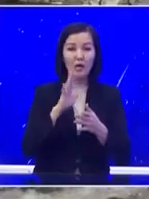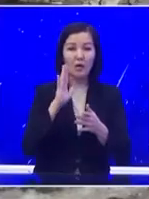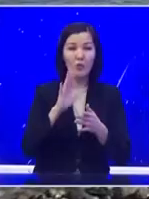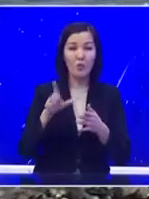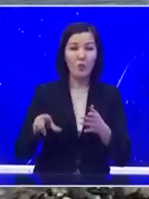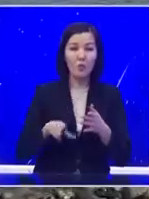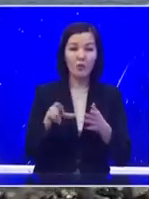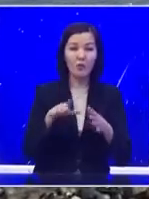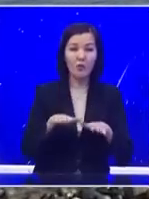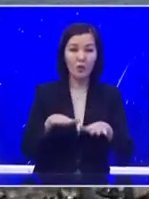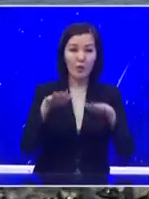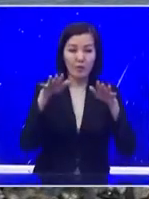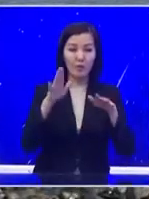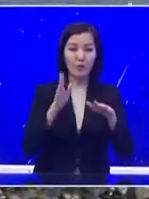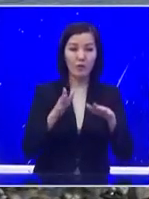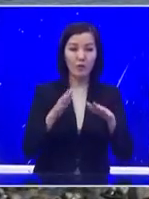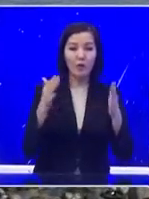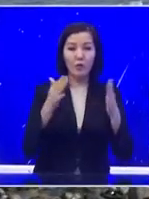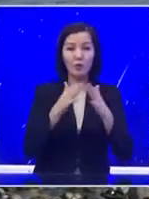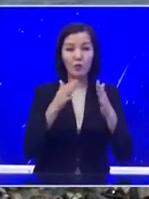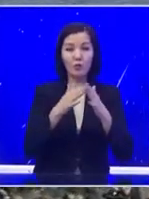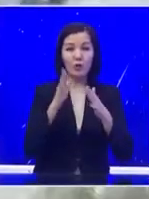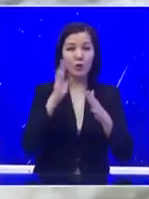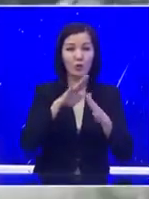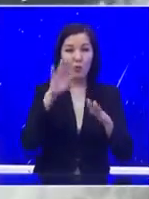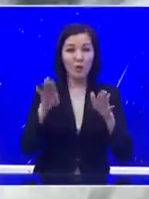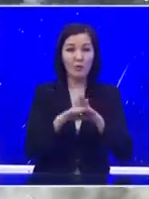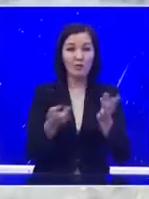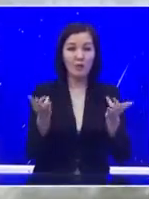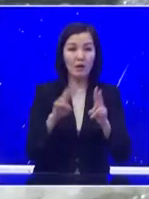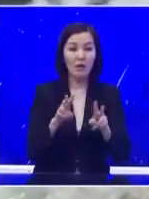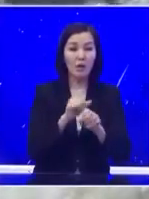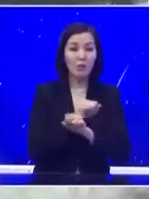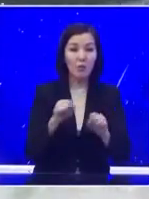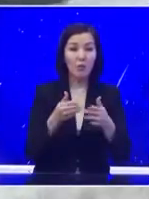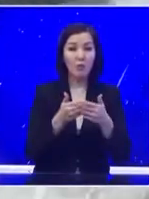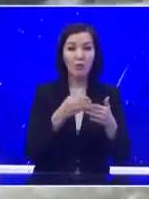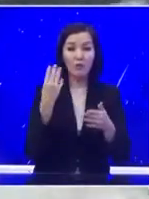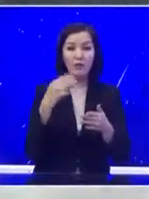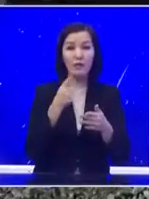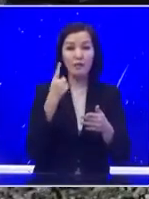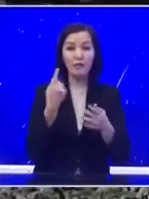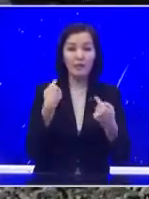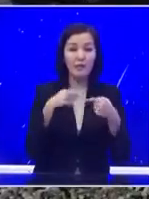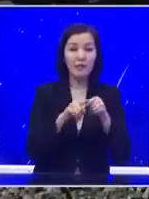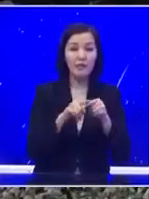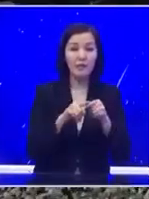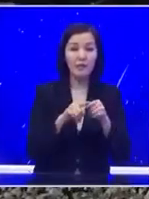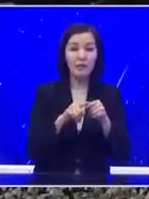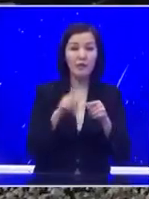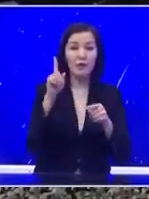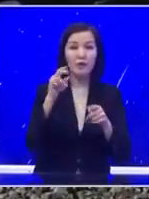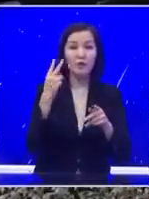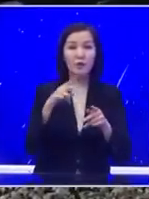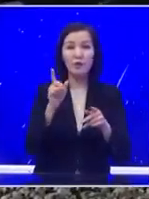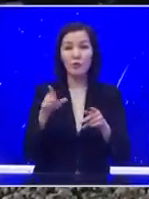болса, ең бірінші осы үйлер су астында қалады. Мұндай жағдай болмау үшін 41 дана арнайы техника мен